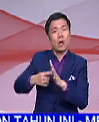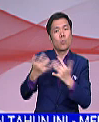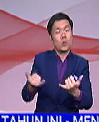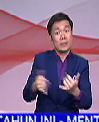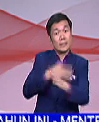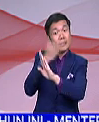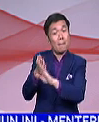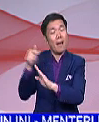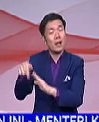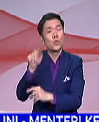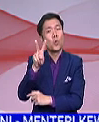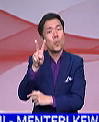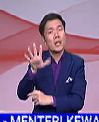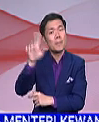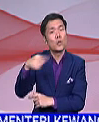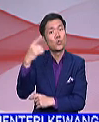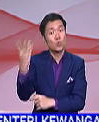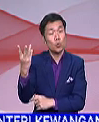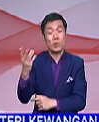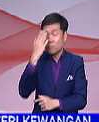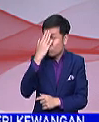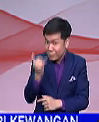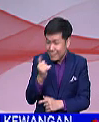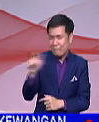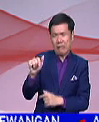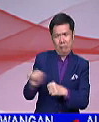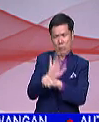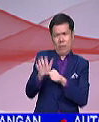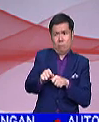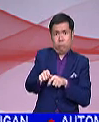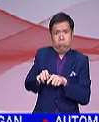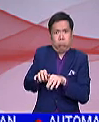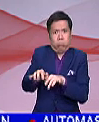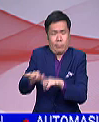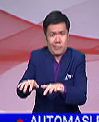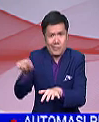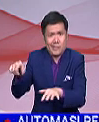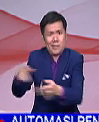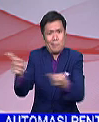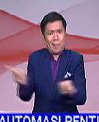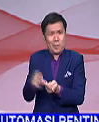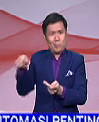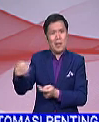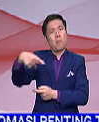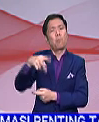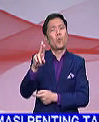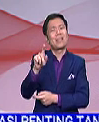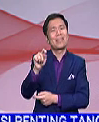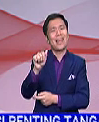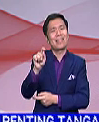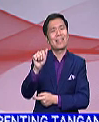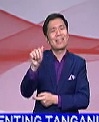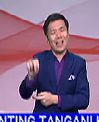ini hingga 25 Jun depan berikutan penularan jangkitan COVID-19 di kawasan tersebut. Pegawai Daerah